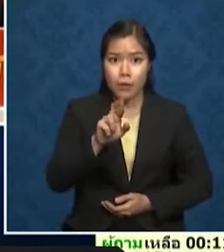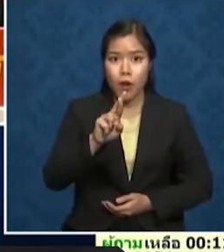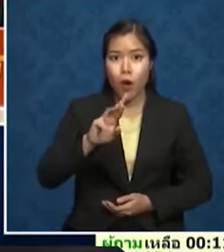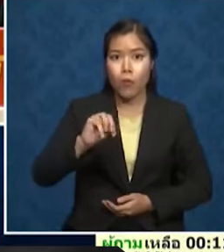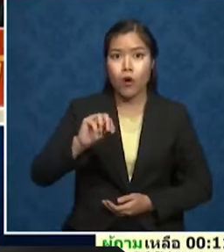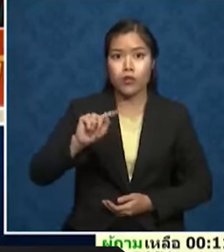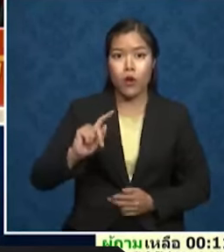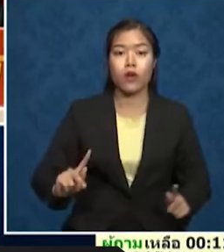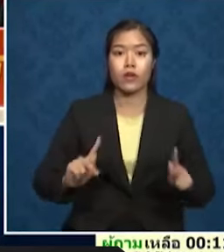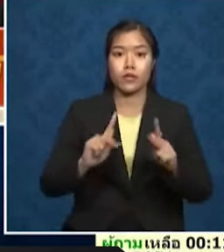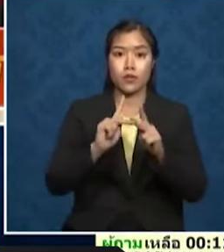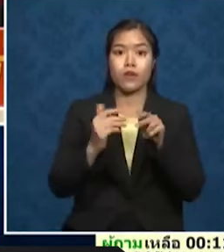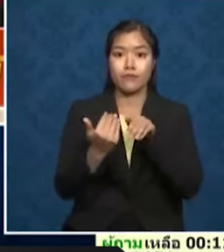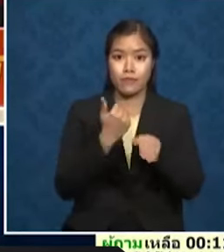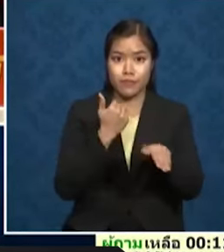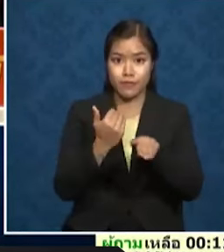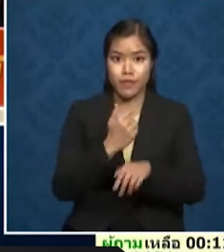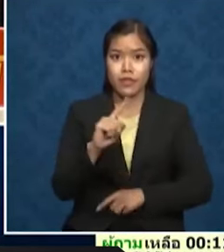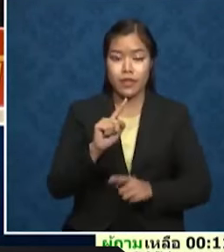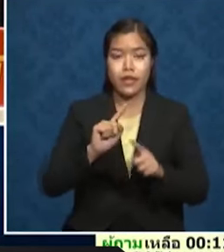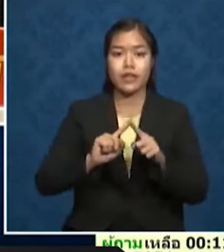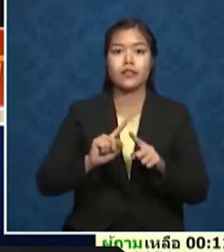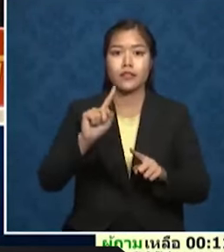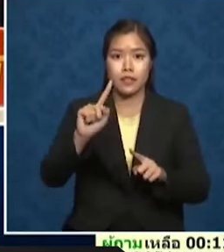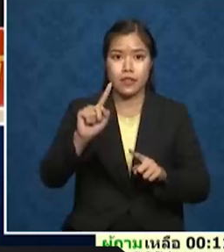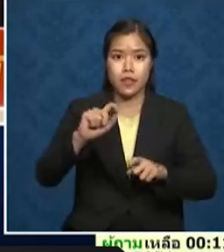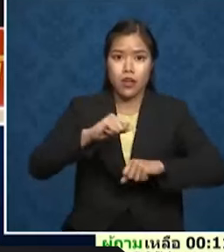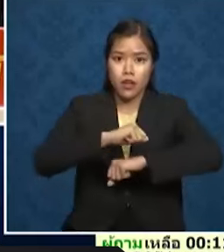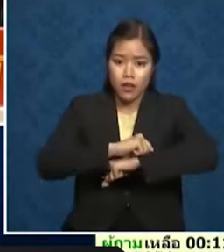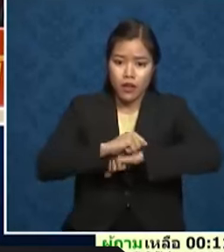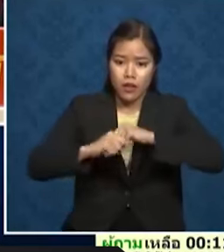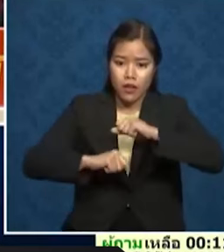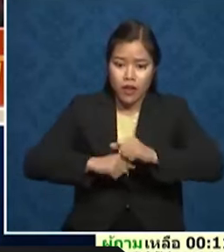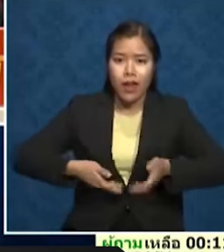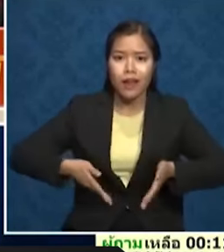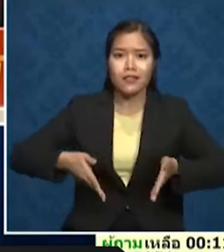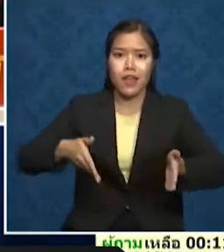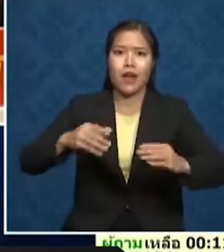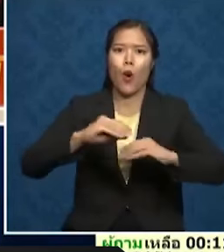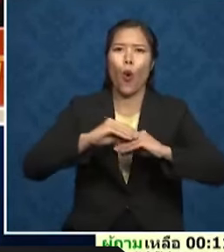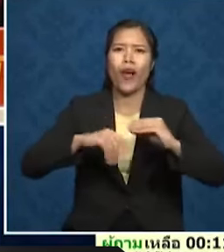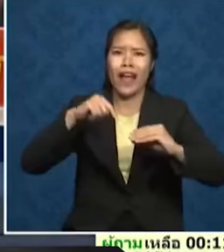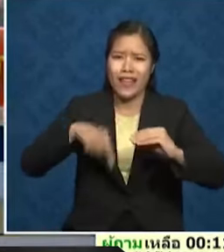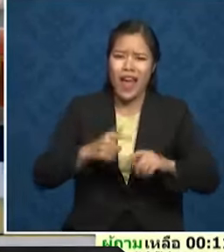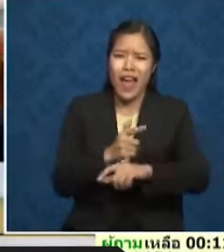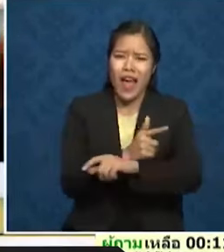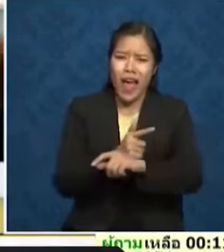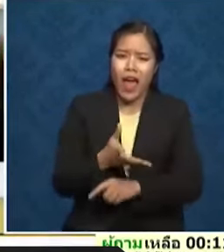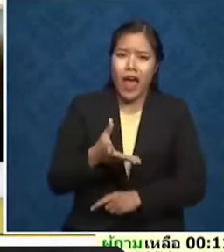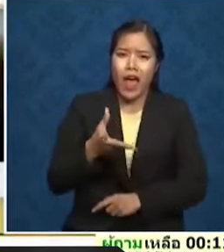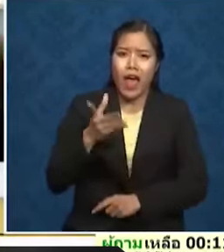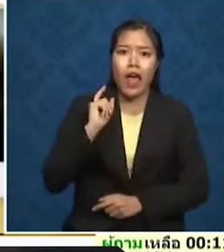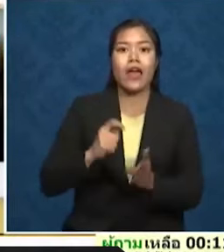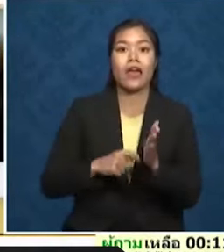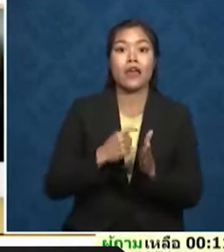ไปนี้ว่า 1. ความล่าช้าของการก่อสร้างของโครงการนี้เกิดขึ้นเพราะเหตุใดและในขณะนี้มี